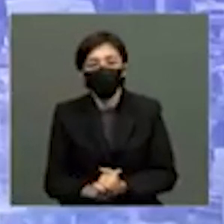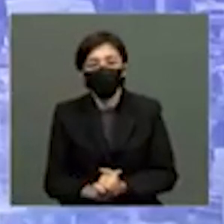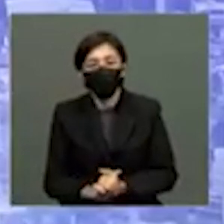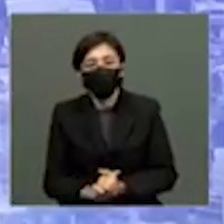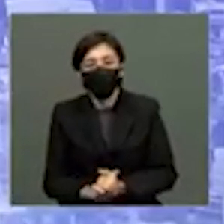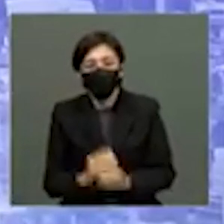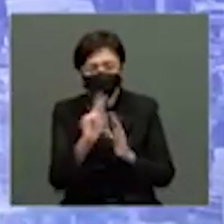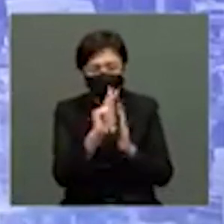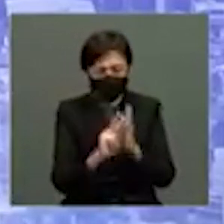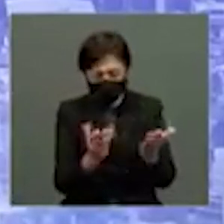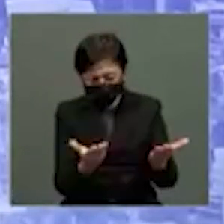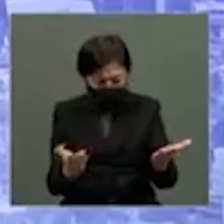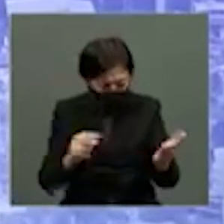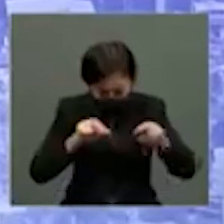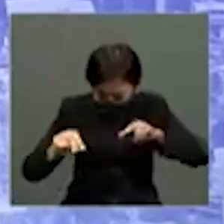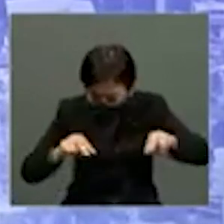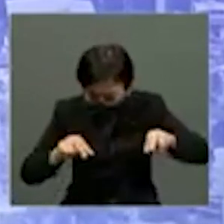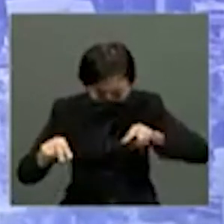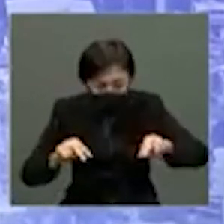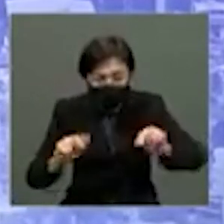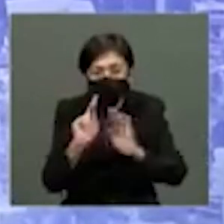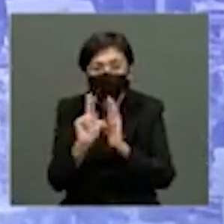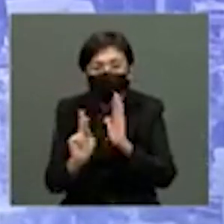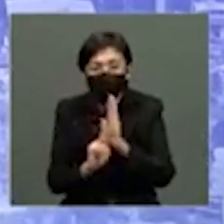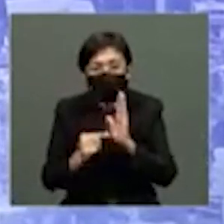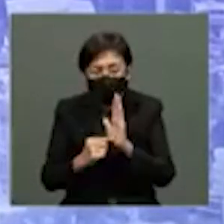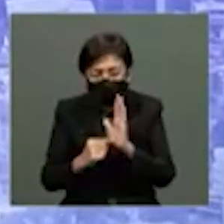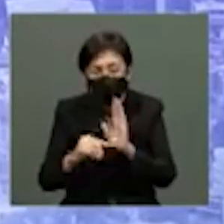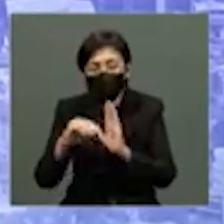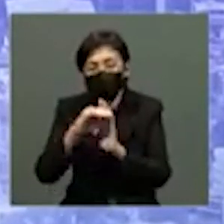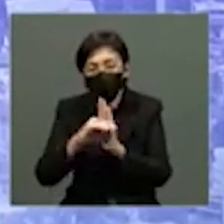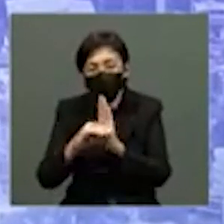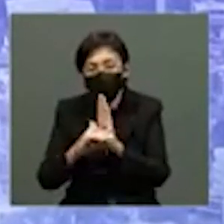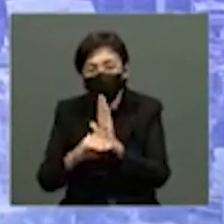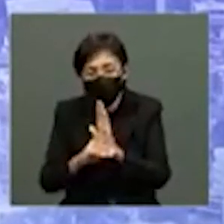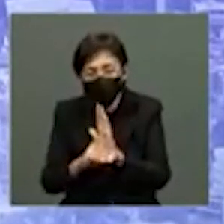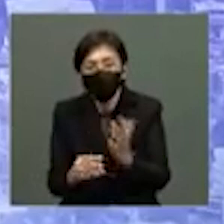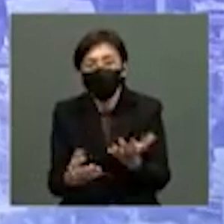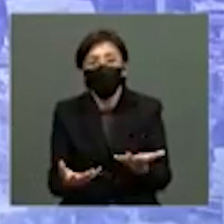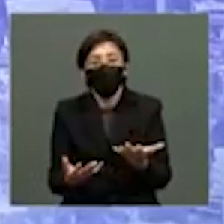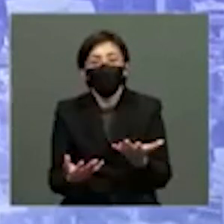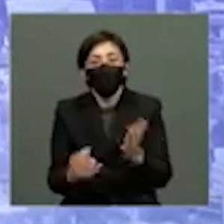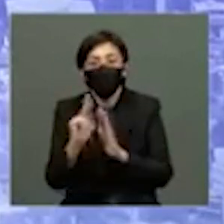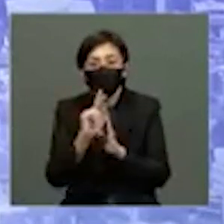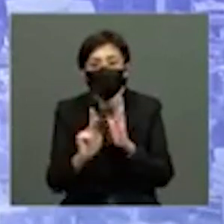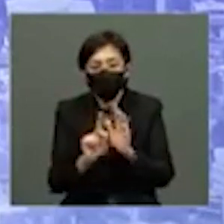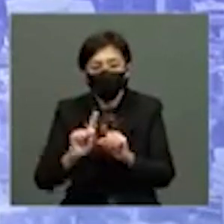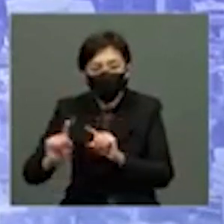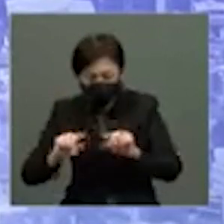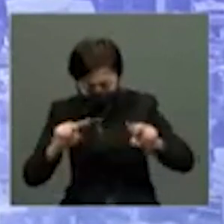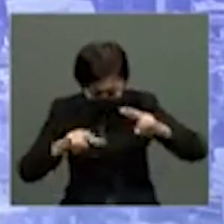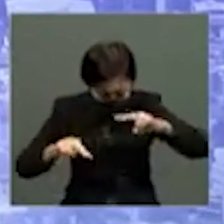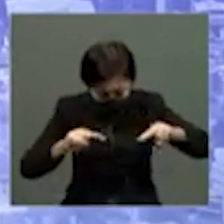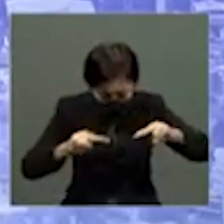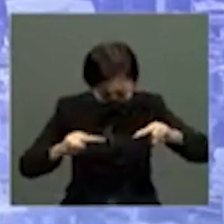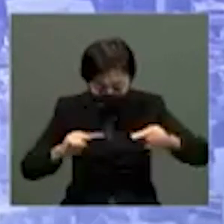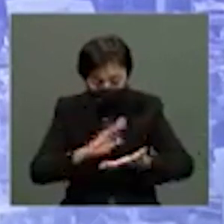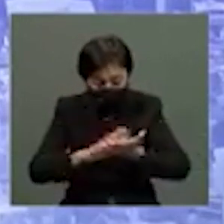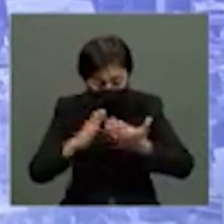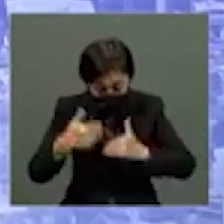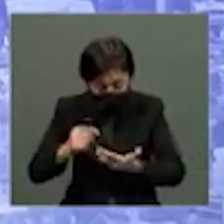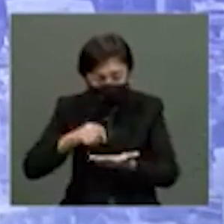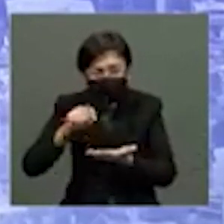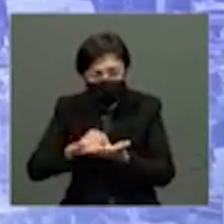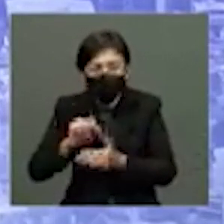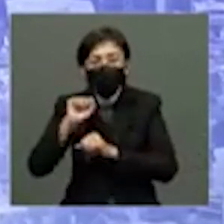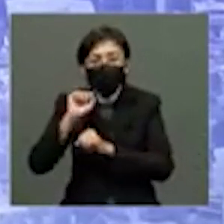ฎหมายอะไรต่างๆต้องไปดูเรื่องของข้อกำหนดข้อทางกฎหมายต่างๆในรายละเอียดครับแต่ว่ายังไงก็ต